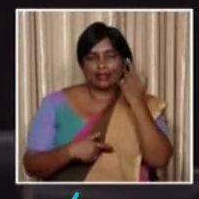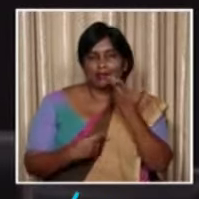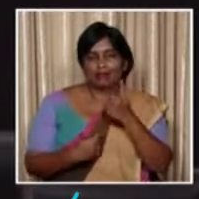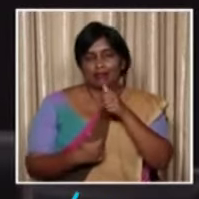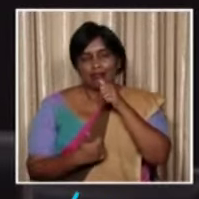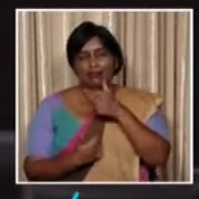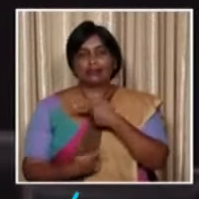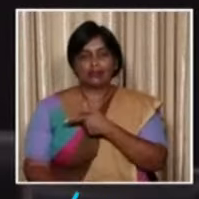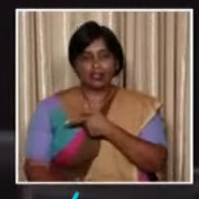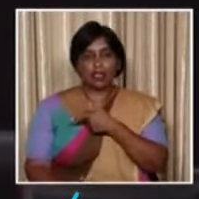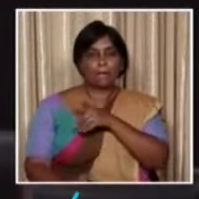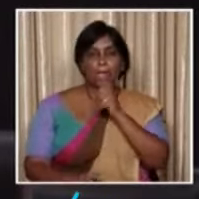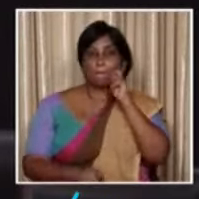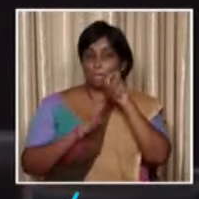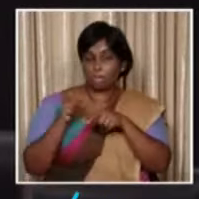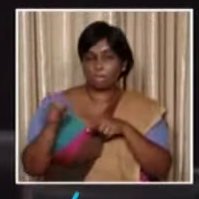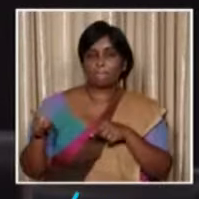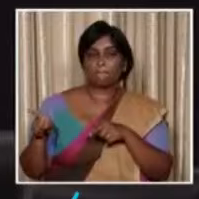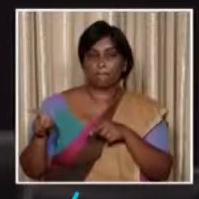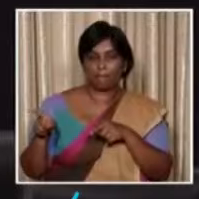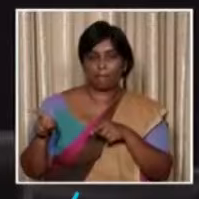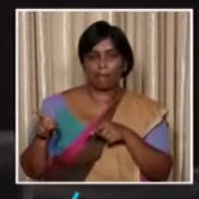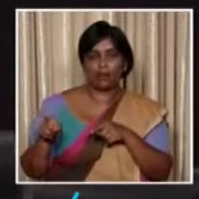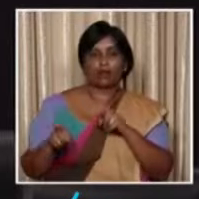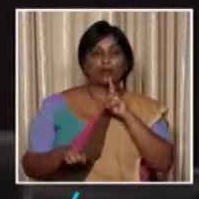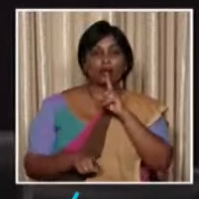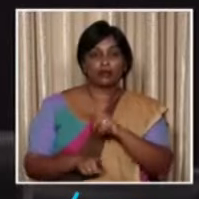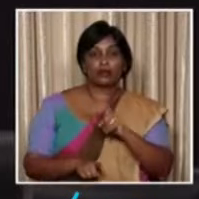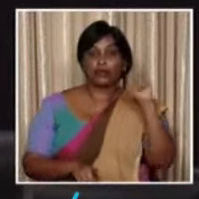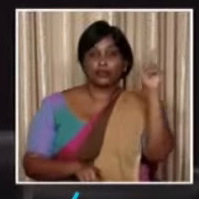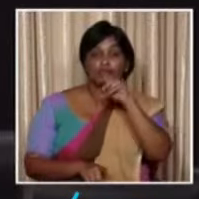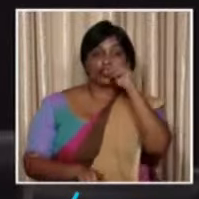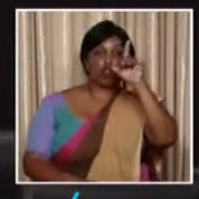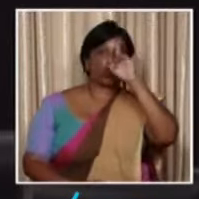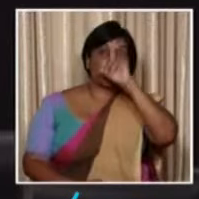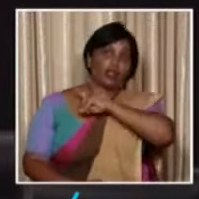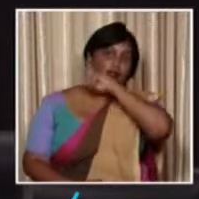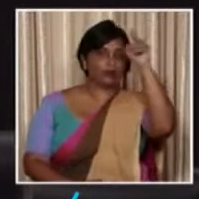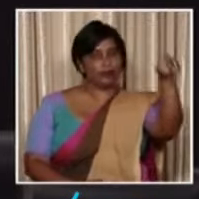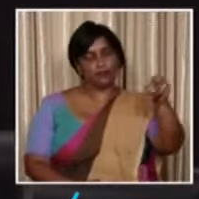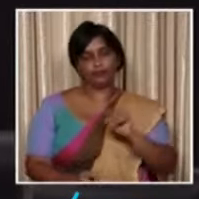තියෙනවනේ මේ මිනිසු ට කියලා තියෙන ඉස්සල්ලා මේ අන්න කුරුණෑගලට